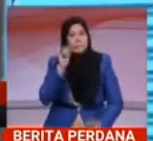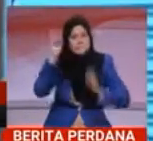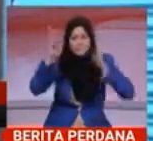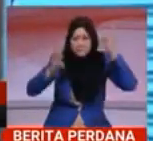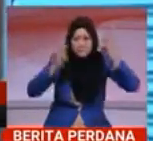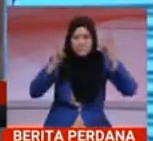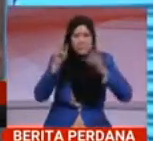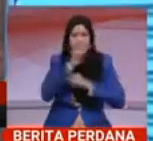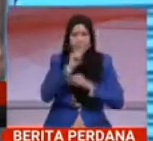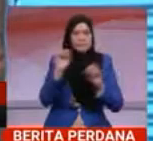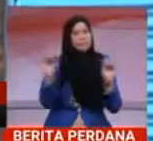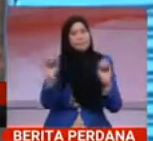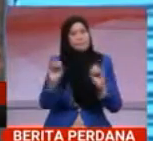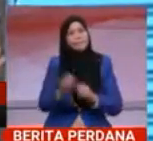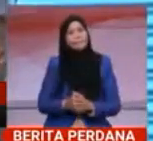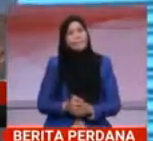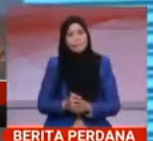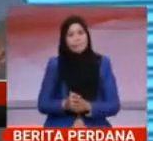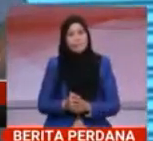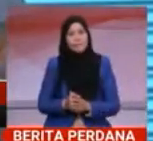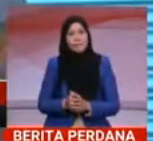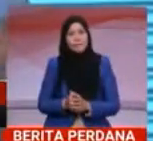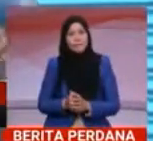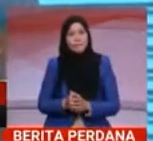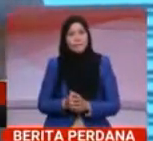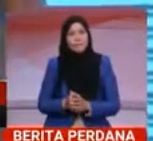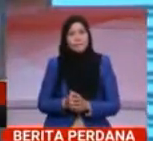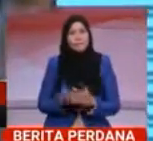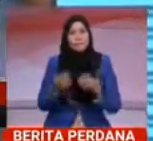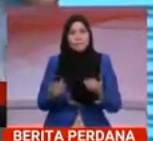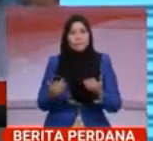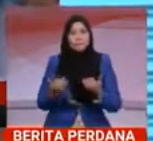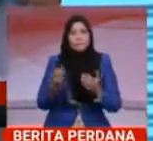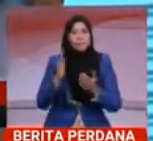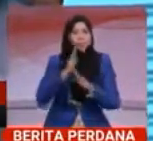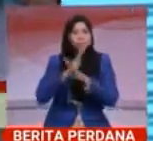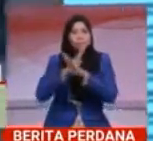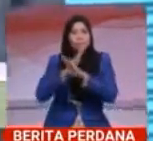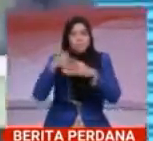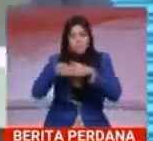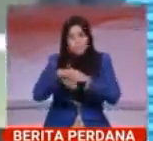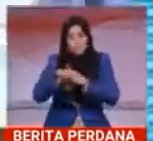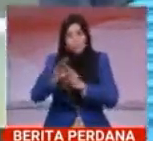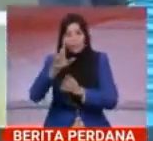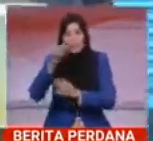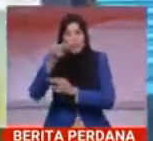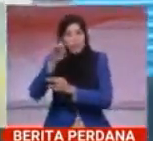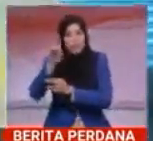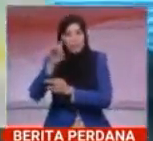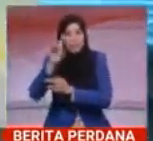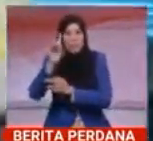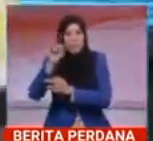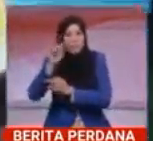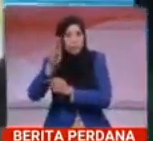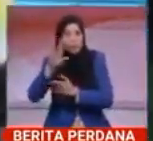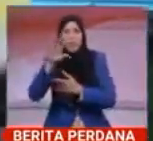membimbangkan. Ekoran itu, sekatan kemasukan ke daerah Lahad Datu dan Tawau tidak perlu diadakan.